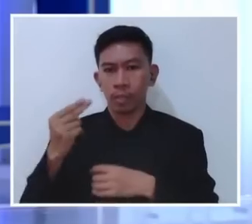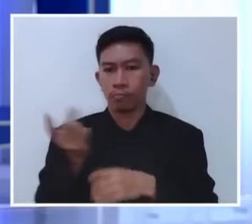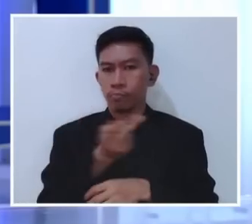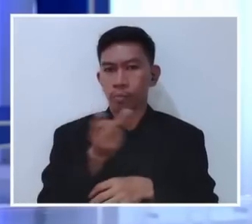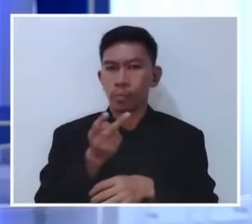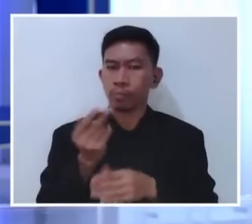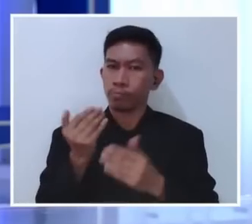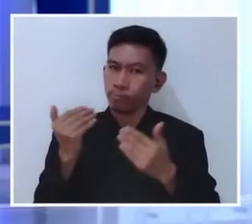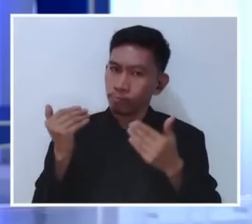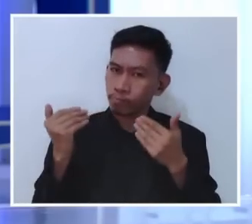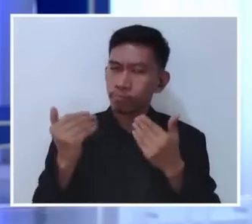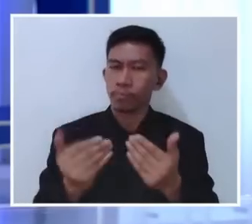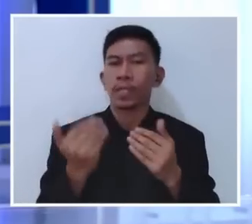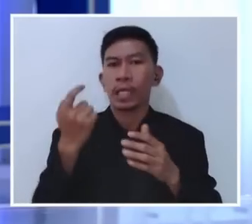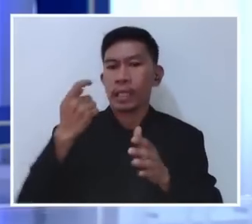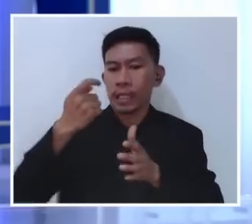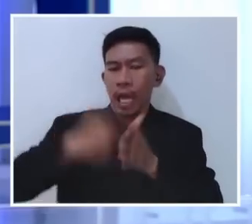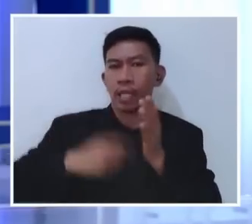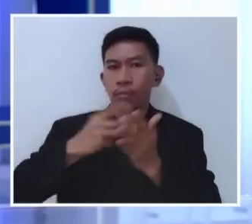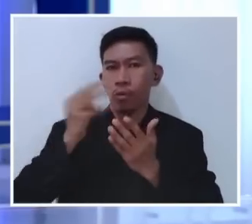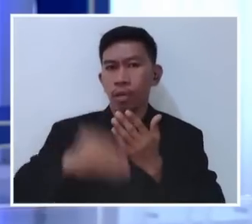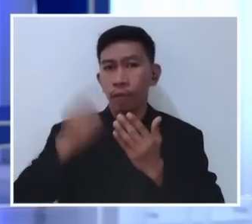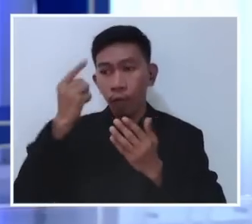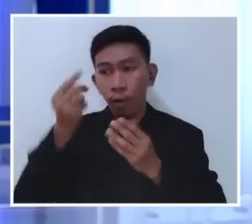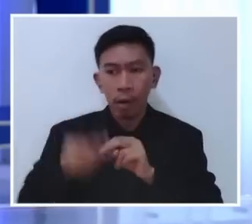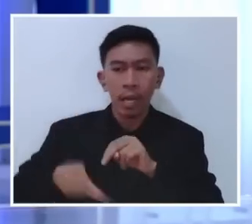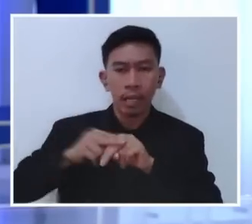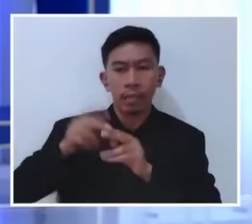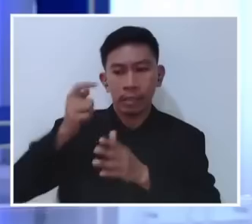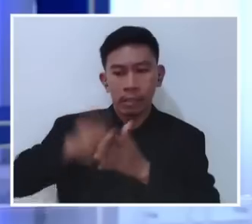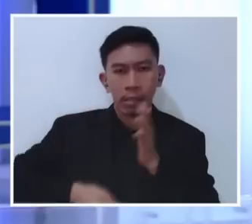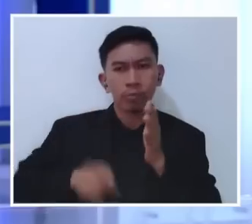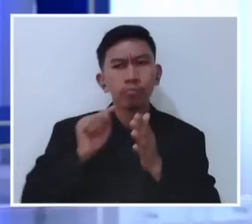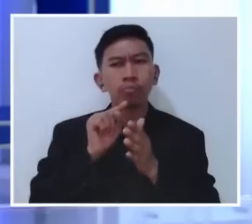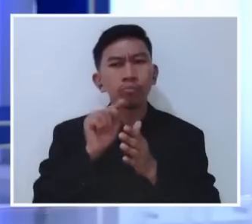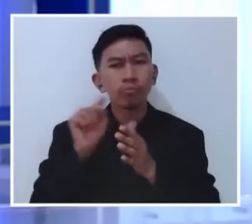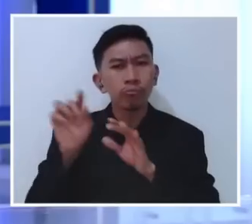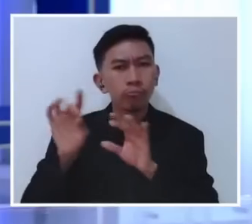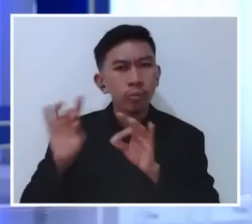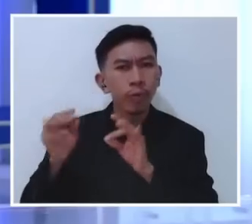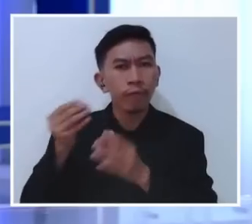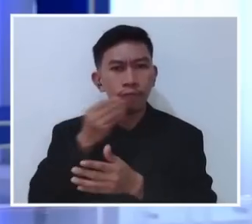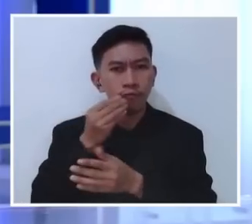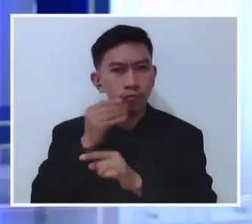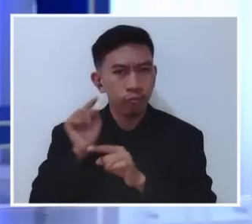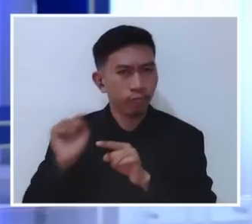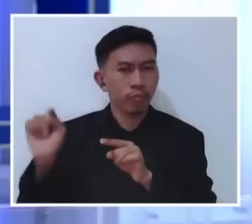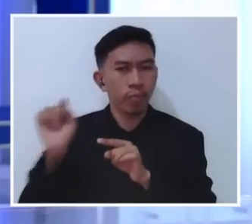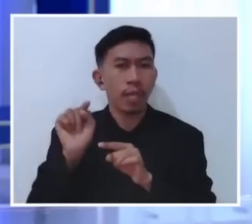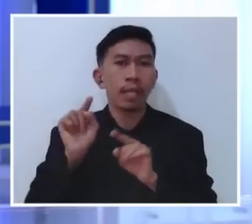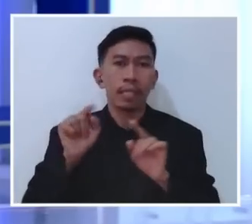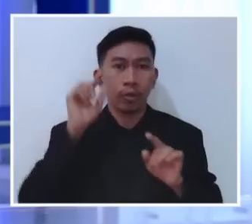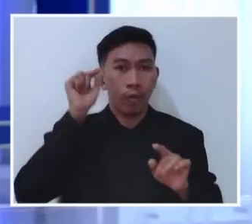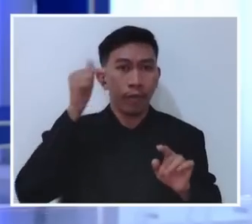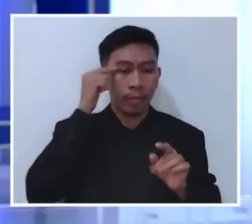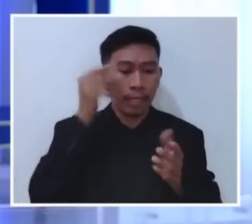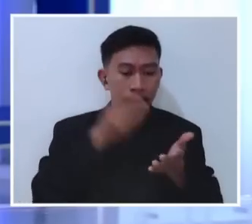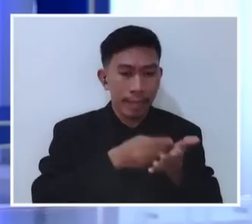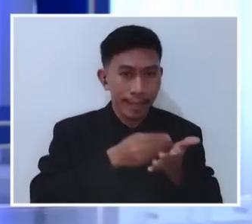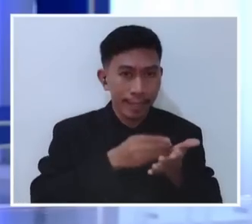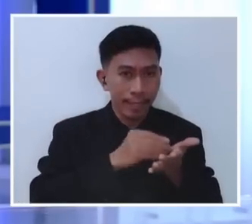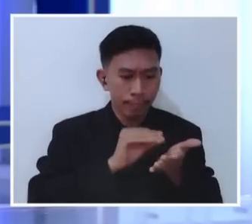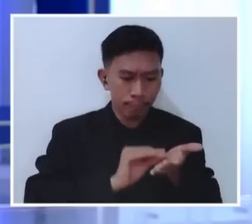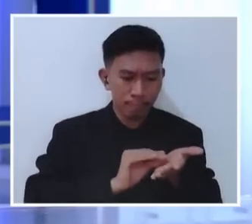ang buwis ng ilang uri ng pagkain. Bukod sa karagdagang pondo ng gobyerno, may nakikitang iba pang